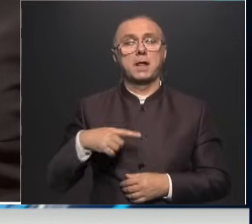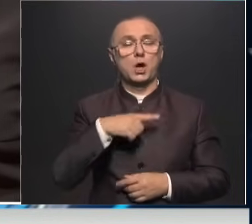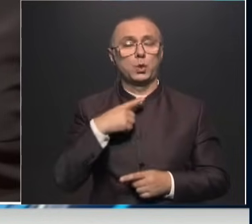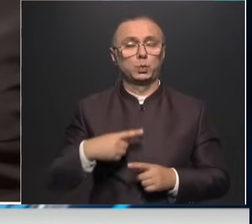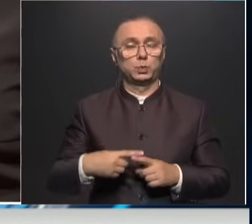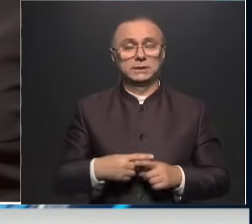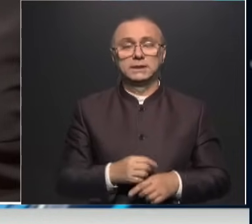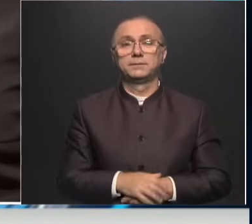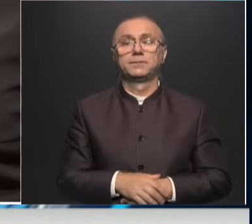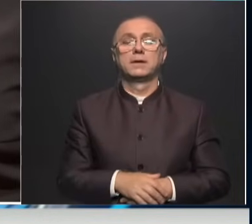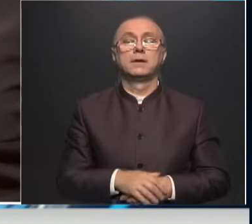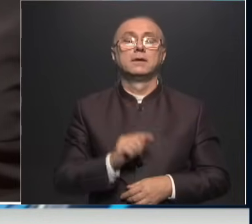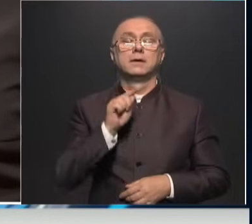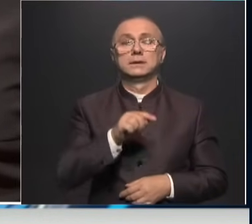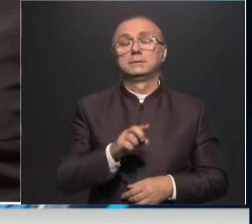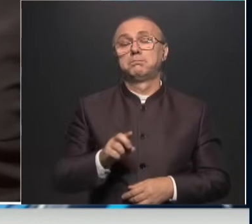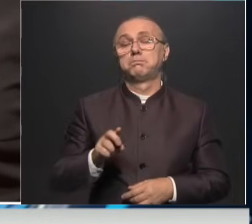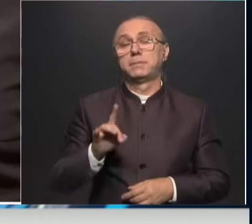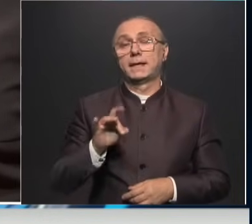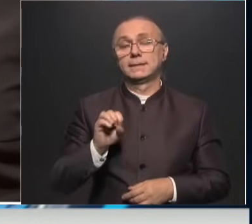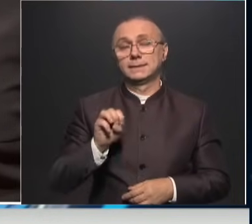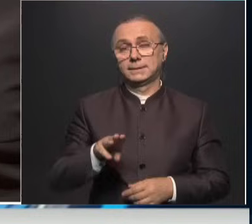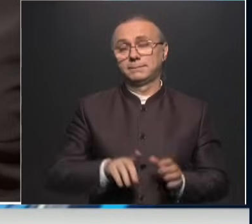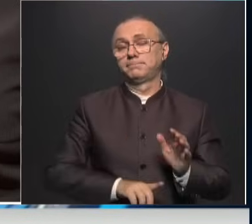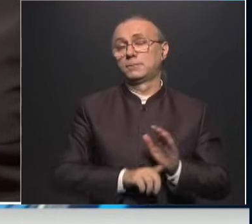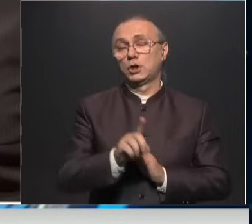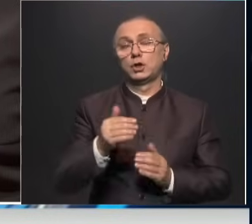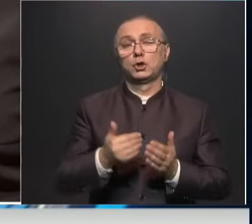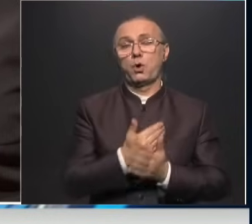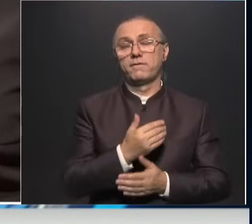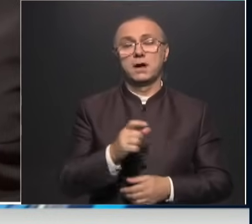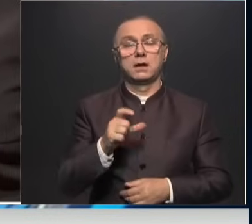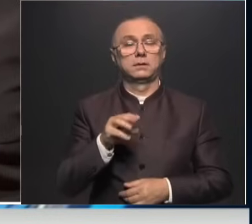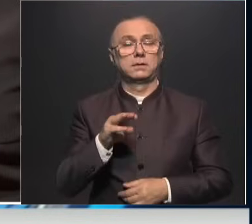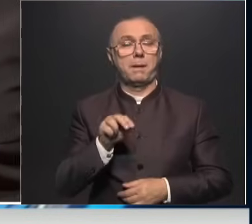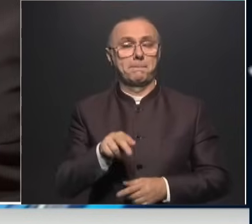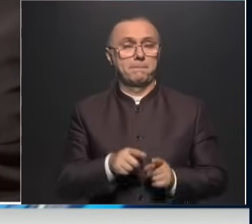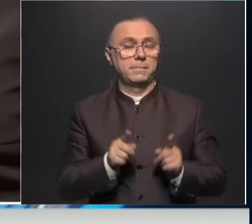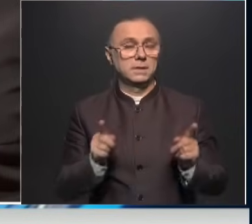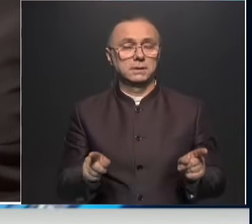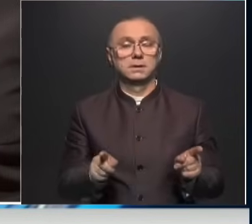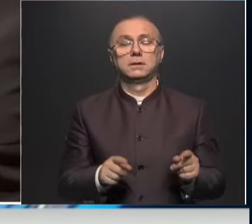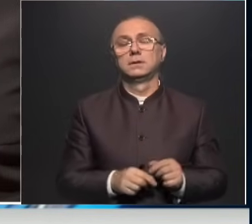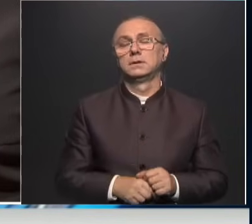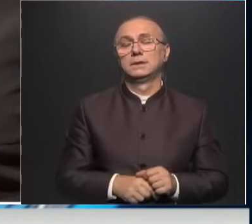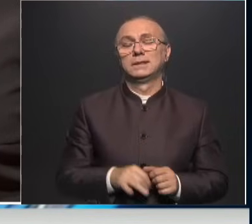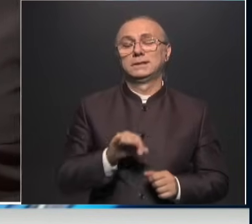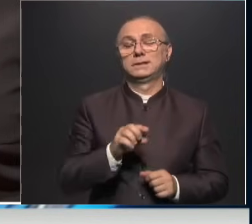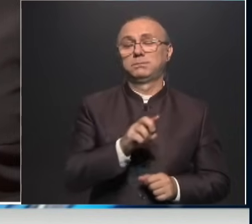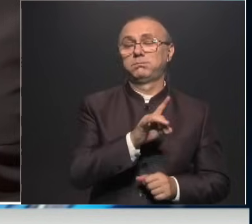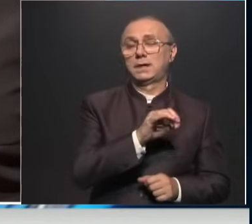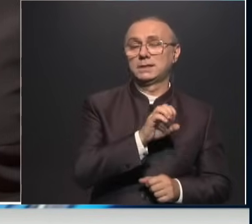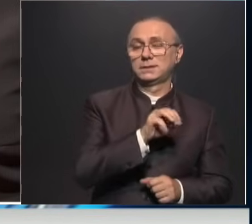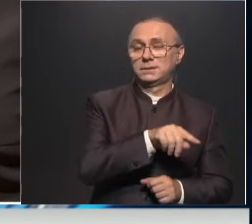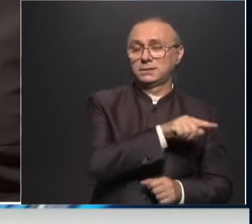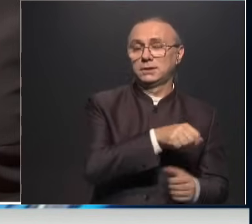октября из Бреста будет дан старт новому этапу горизонтальному крестного хода из Бреста во